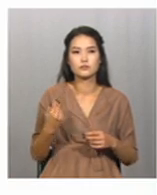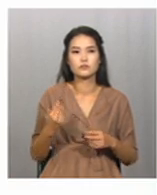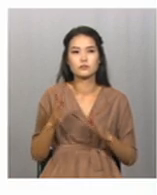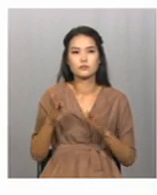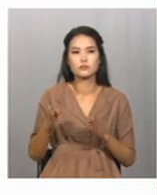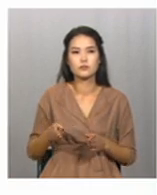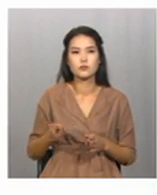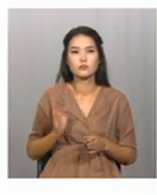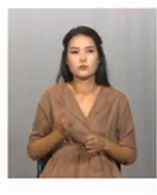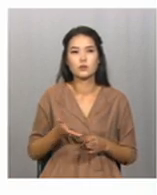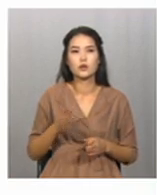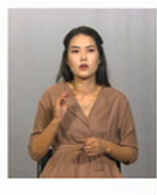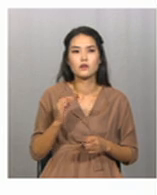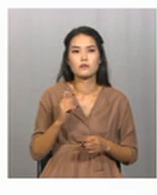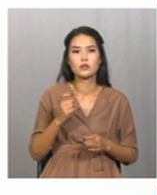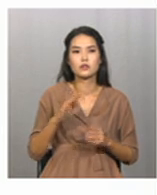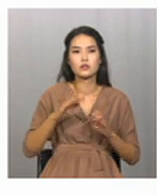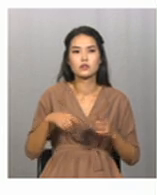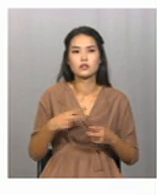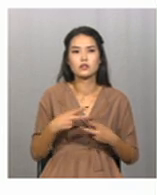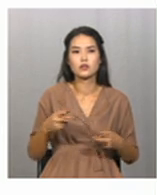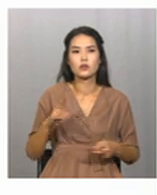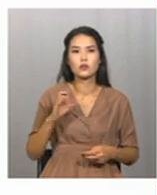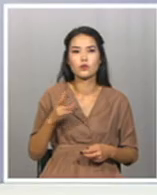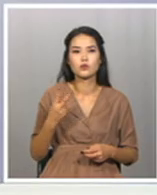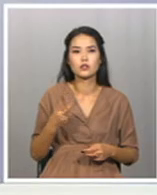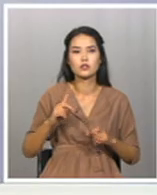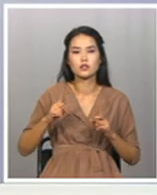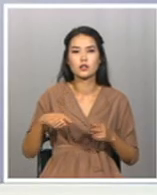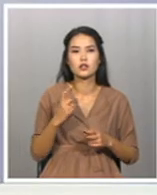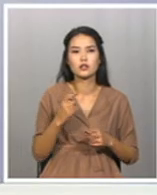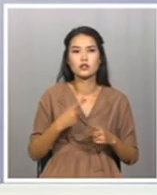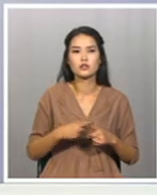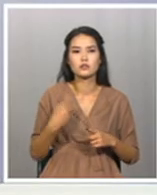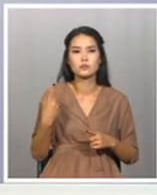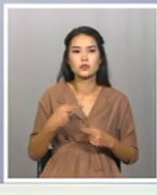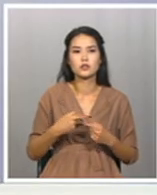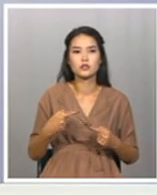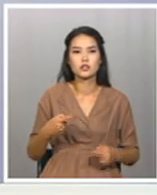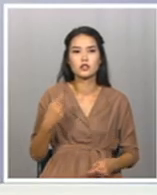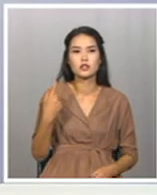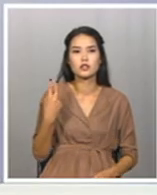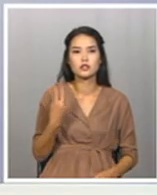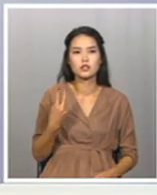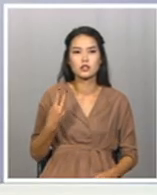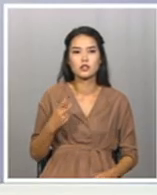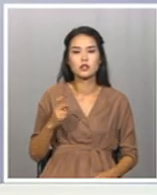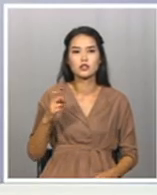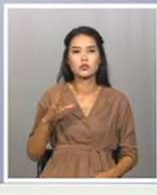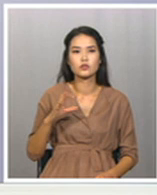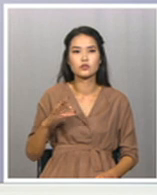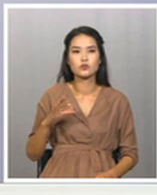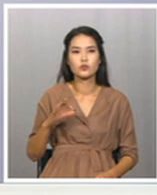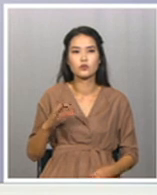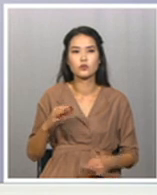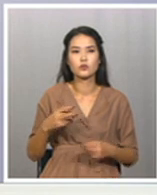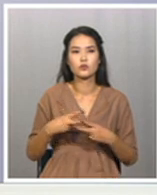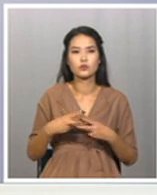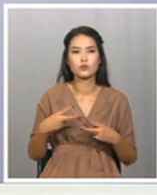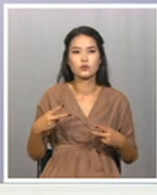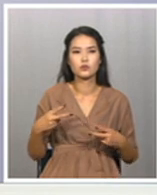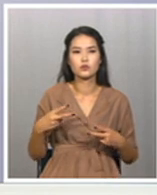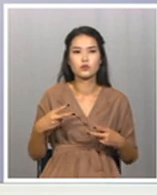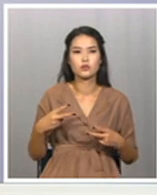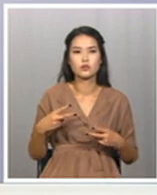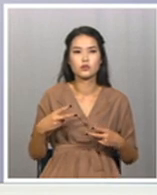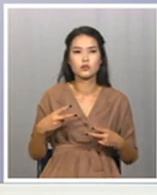Б жағдайында X-тен F тең болады негізі 2 болатын X қосылған 1-дің логарифмі азайтылған 2.